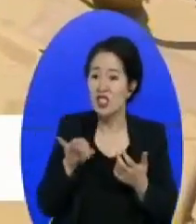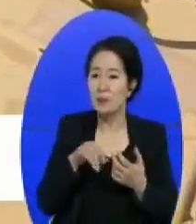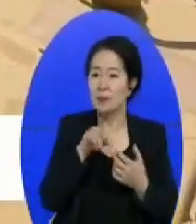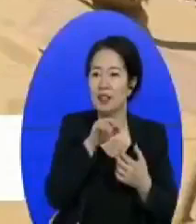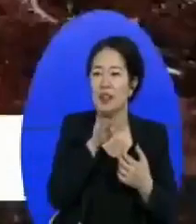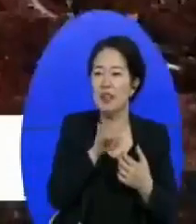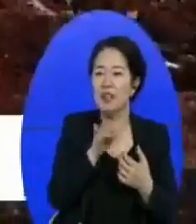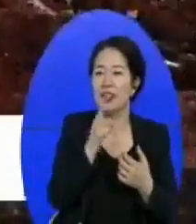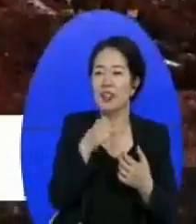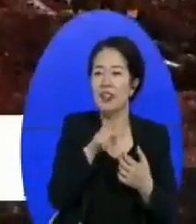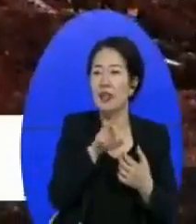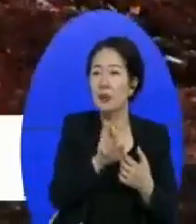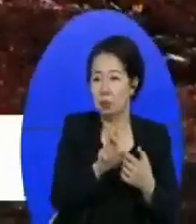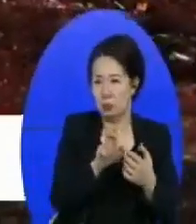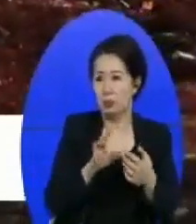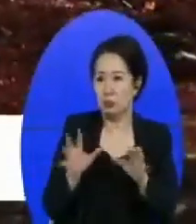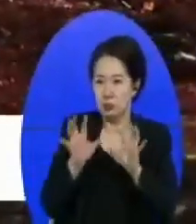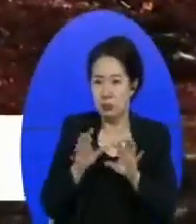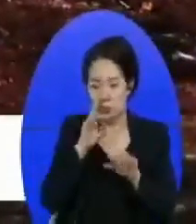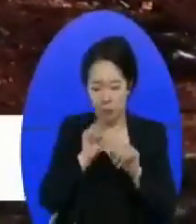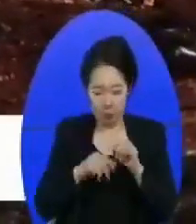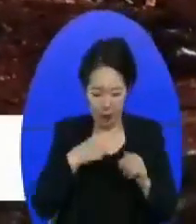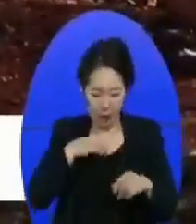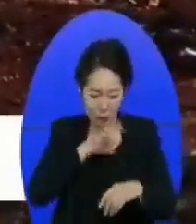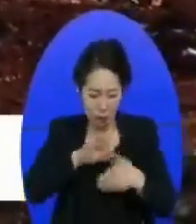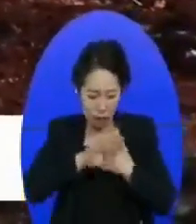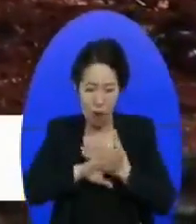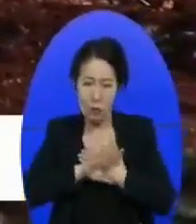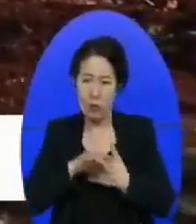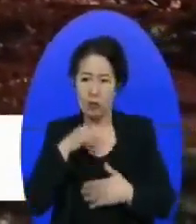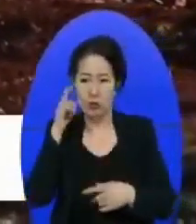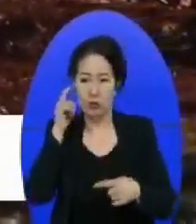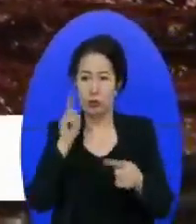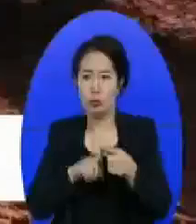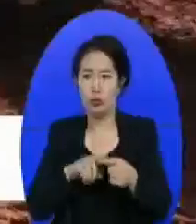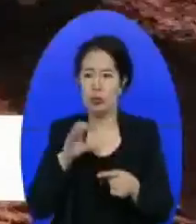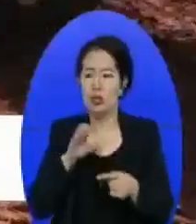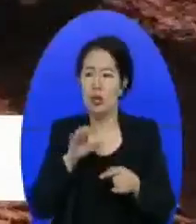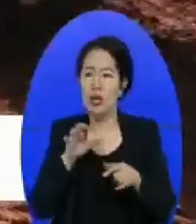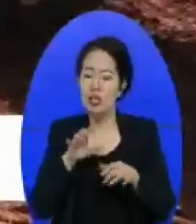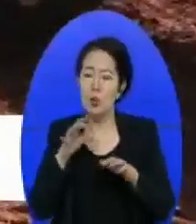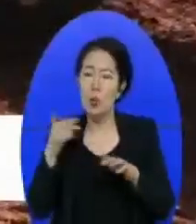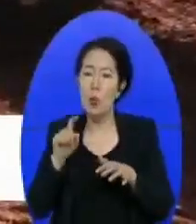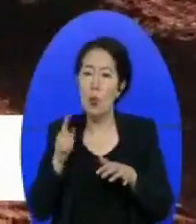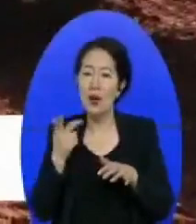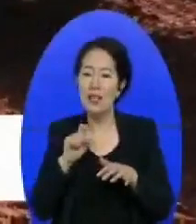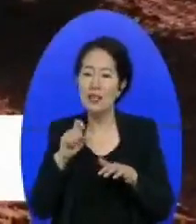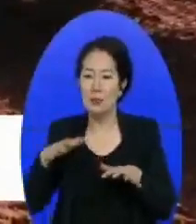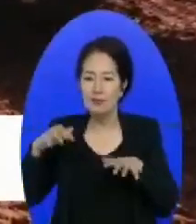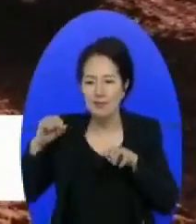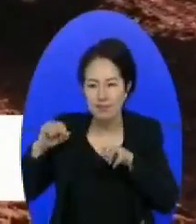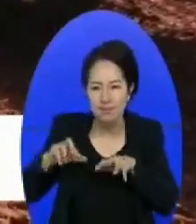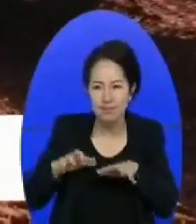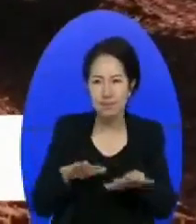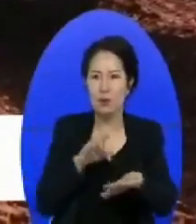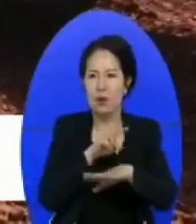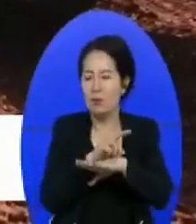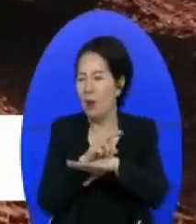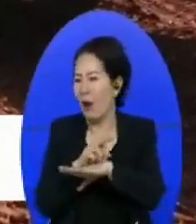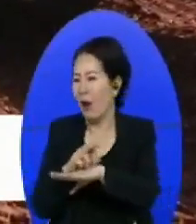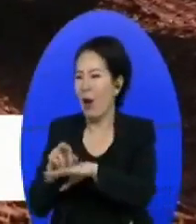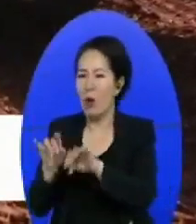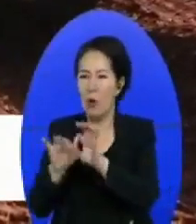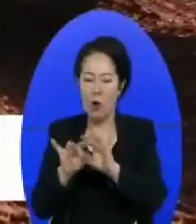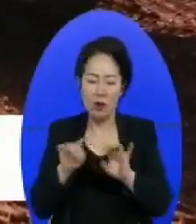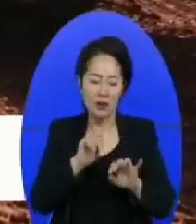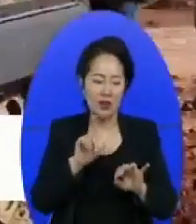байгуулсан юм байна. Иймд одоо энэ ашиг сонирхлоо хамгаалах зорилгоор Турк улс Сирийн Идлиб рүү одоо хуурай замын олон мянган зэрэг байлдааны одоо олон зуун